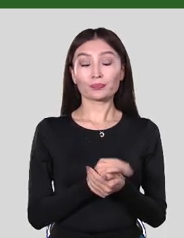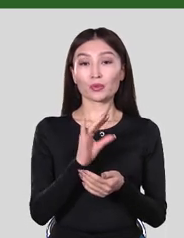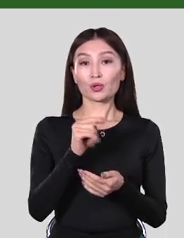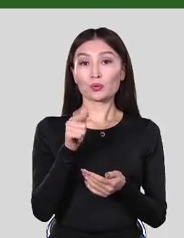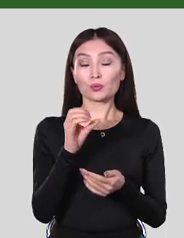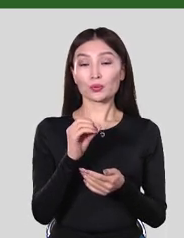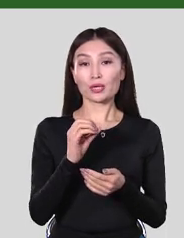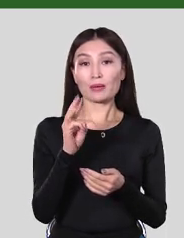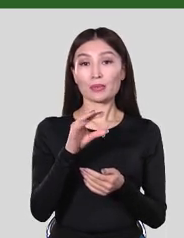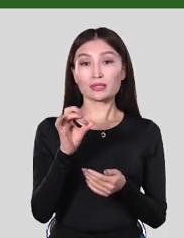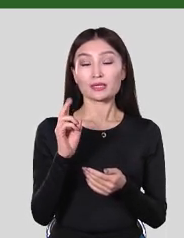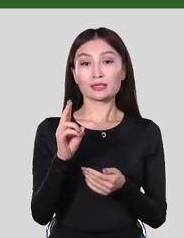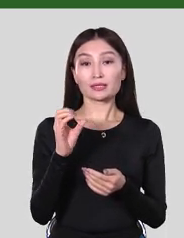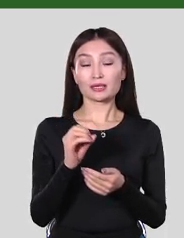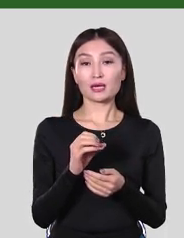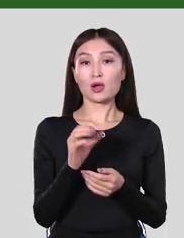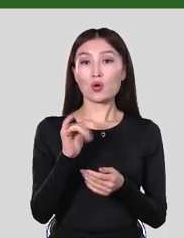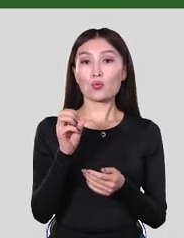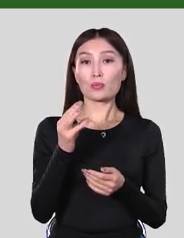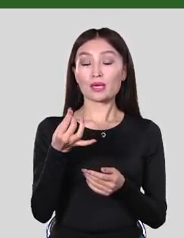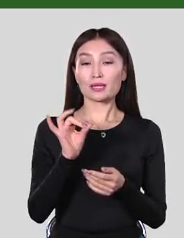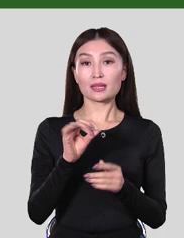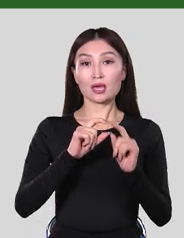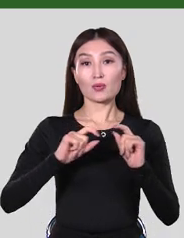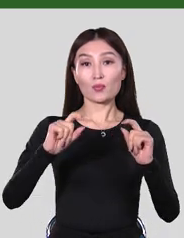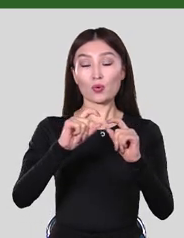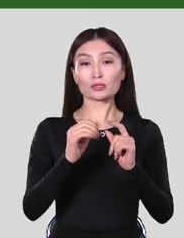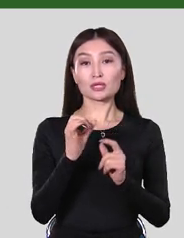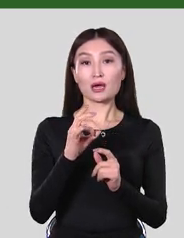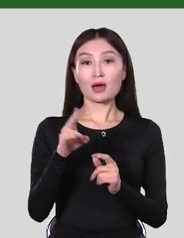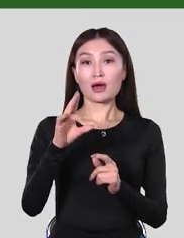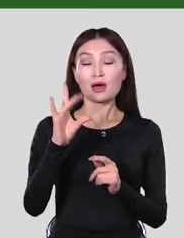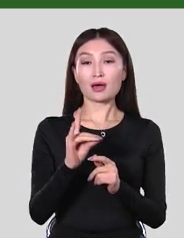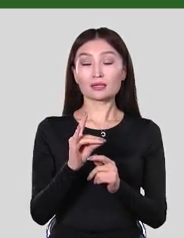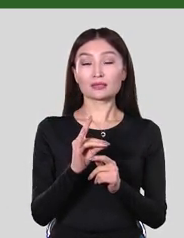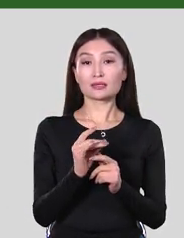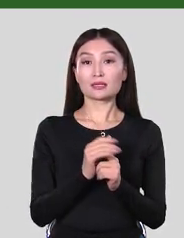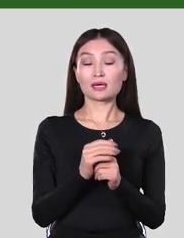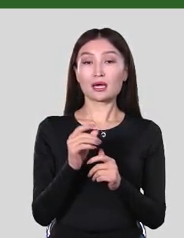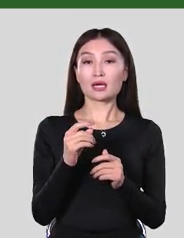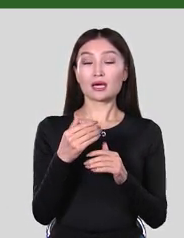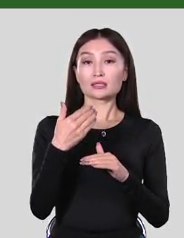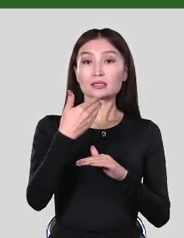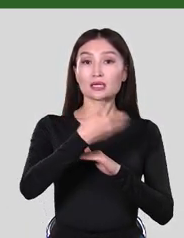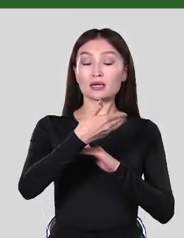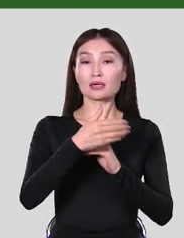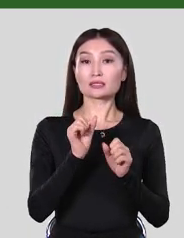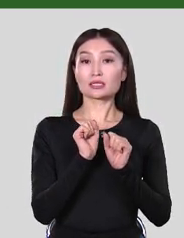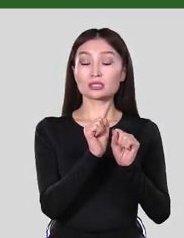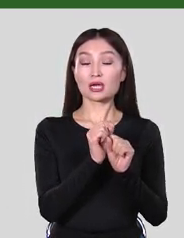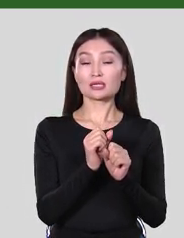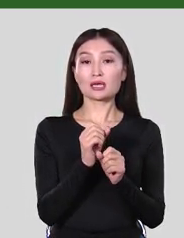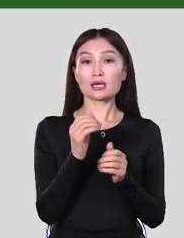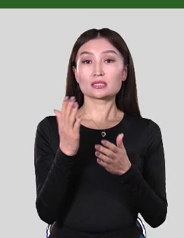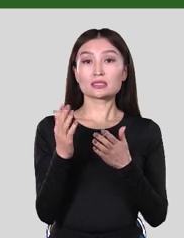юге материка, в умеренном поясе, где Анды встают преградой на пути западных ветров, с Тихого